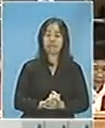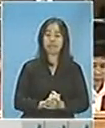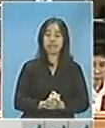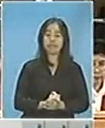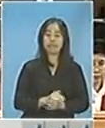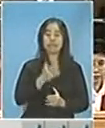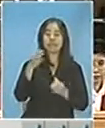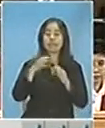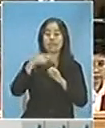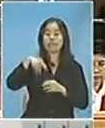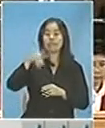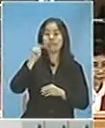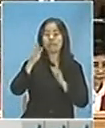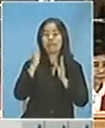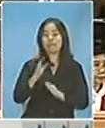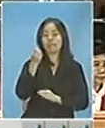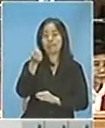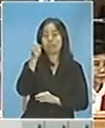พรรคเพื่อไทย14ท่านครับเชิญครับ